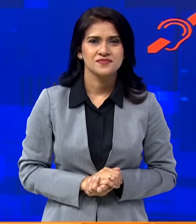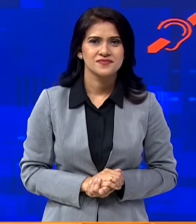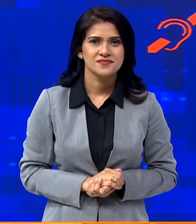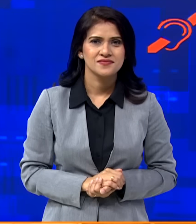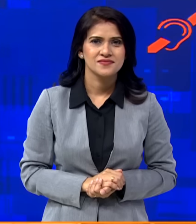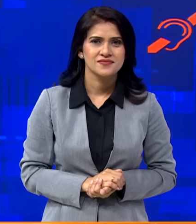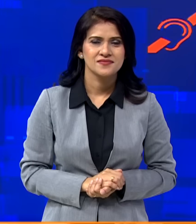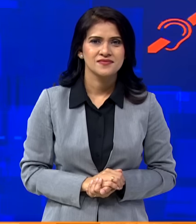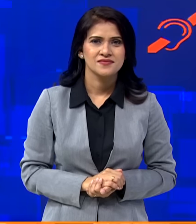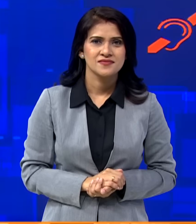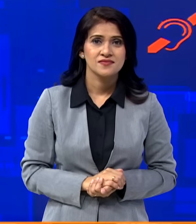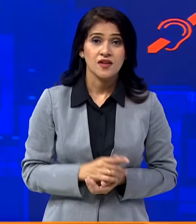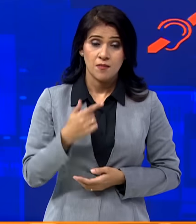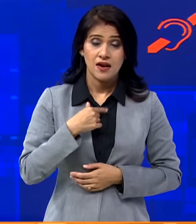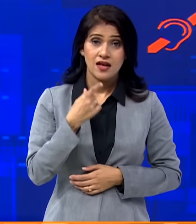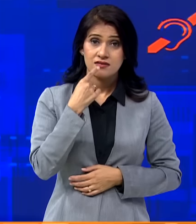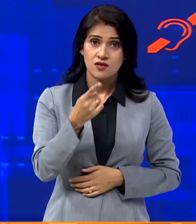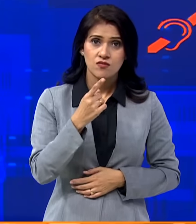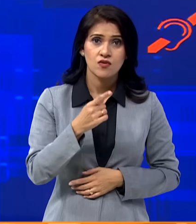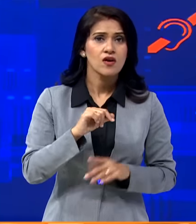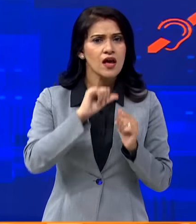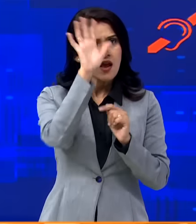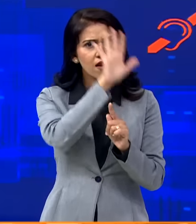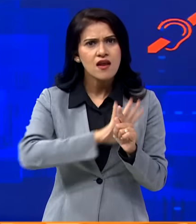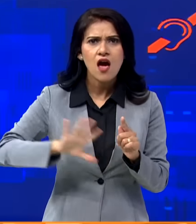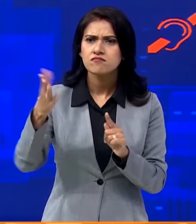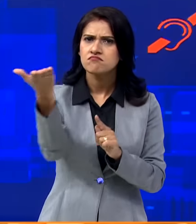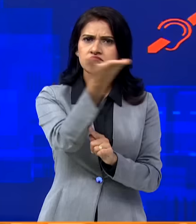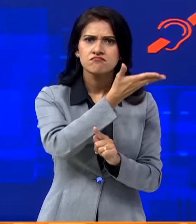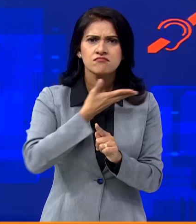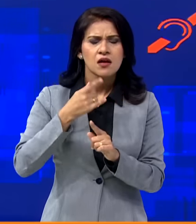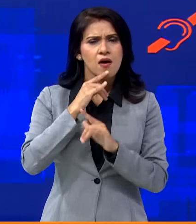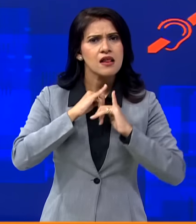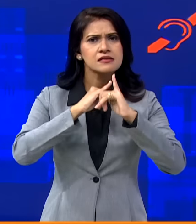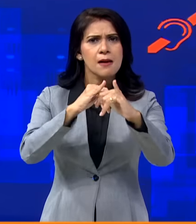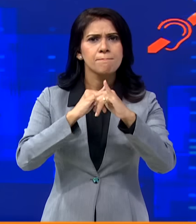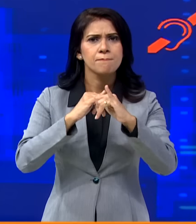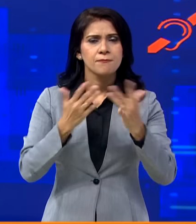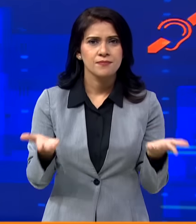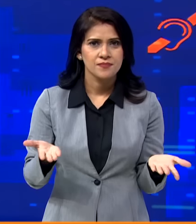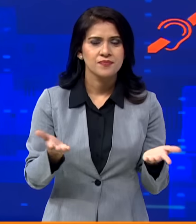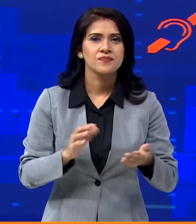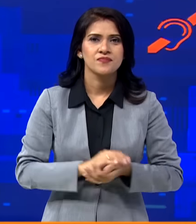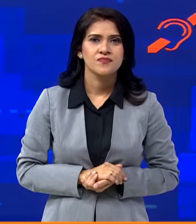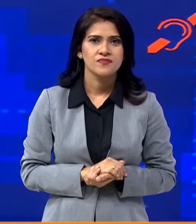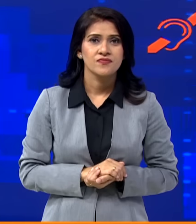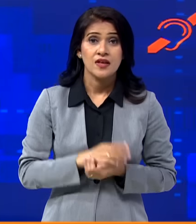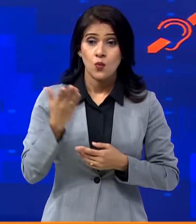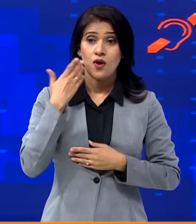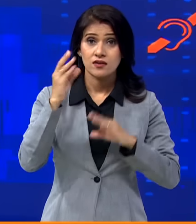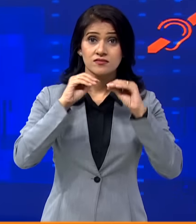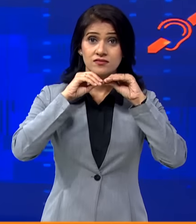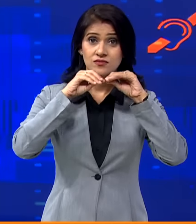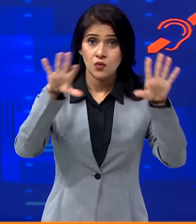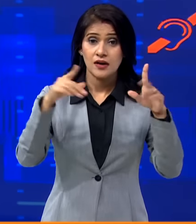कहे लेकिन जो मैं कह रहा हूं वह पूरे देश की आवाज है पूरे देश की आवाज है और जिस दिन यह टेलीकास्ट हो रहा